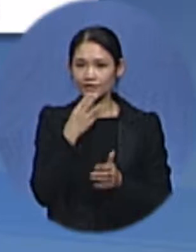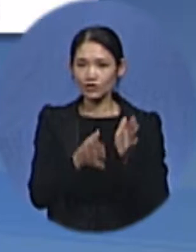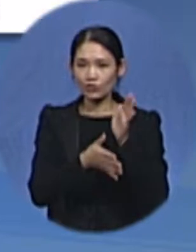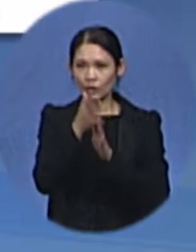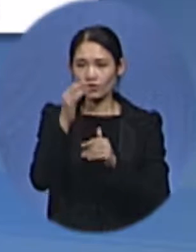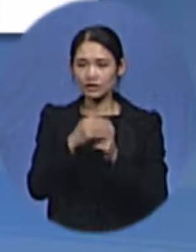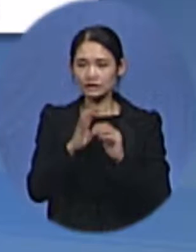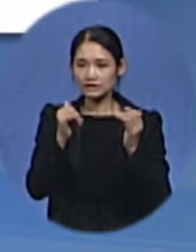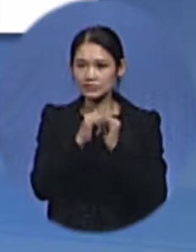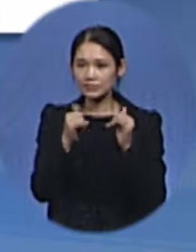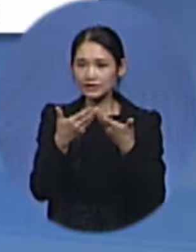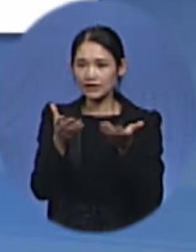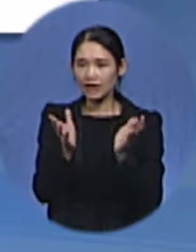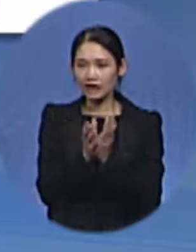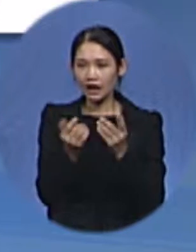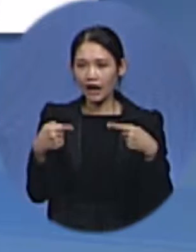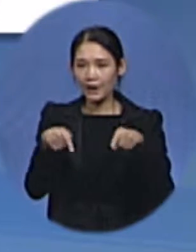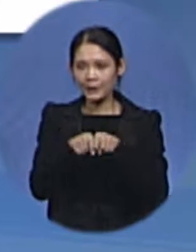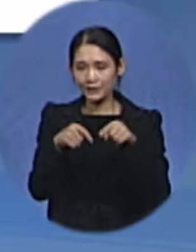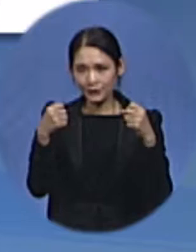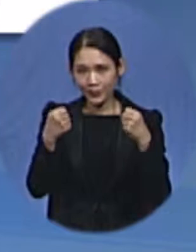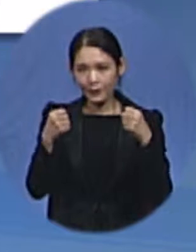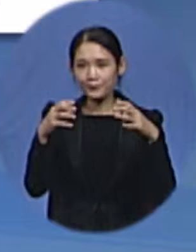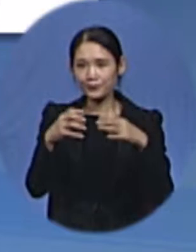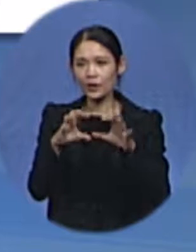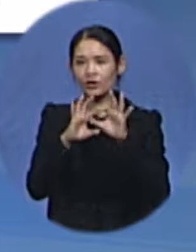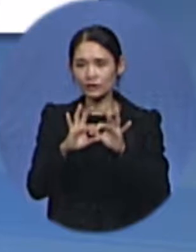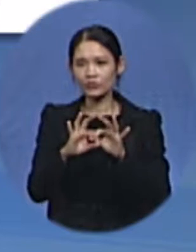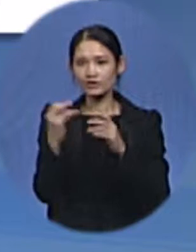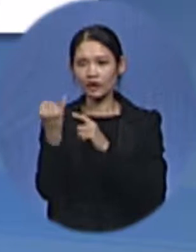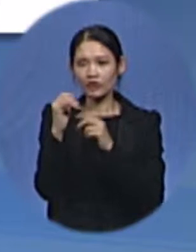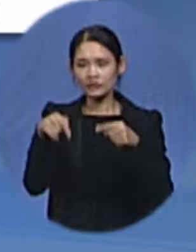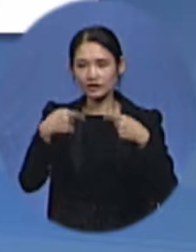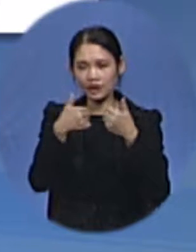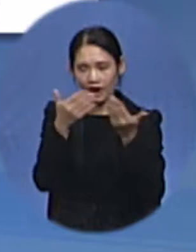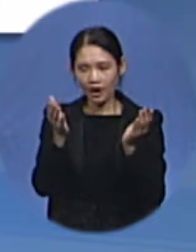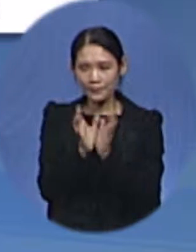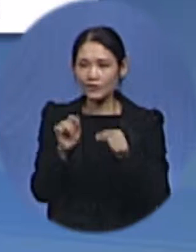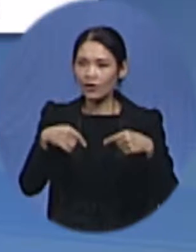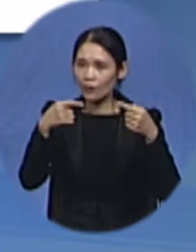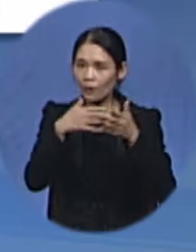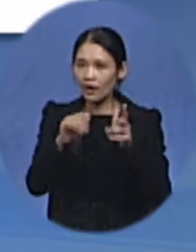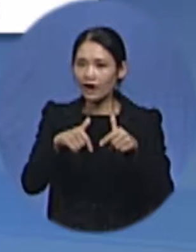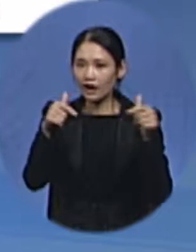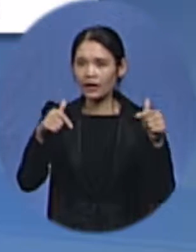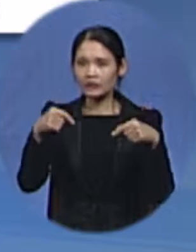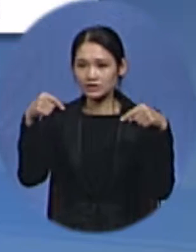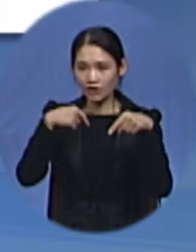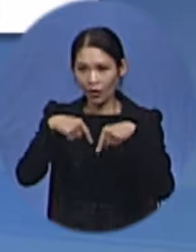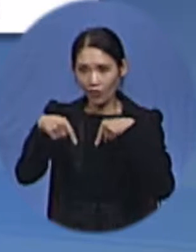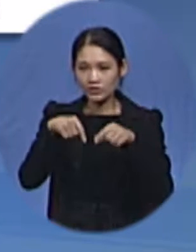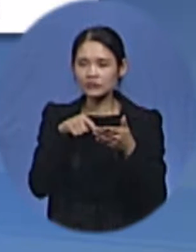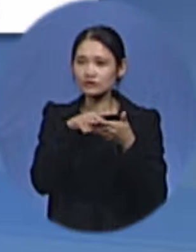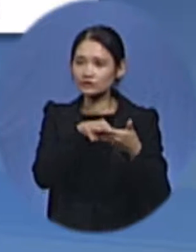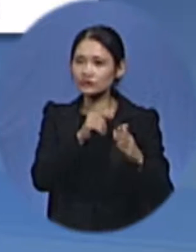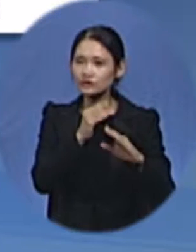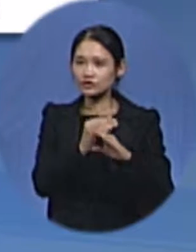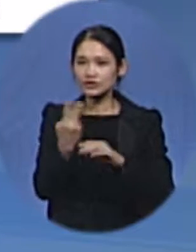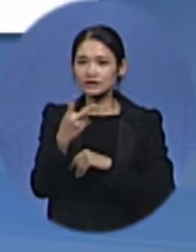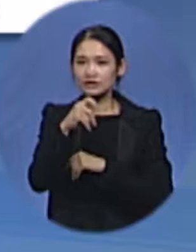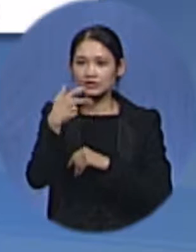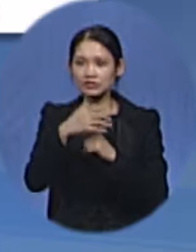서울시가 시민단체와의 공동 협력을 통해 여성의 사회 참여 확대와 권익 향상을 위한 정책을 추진하는